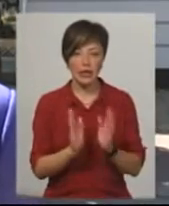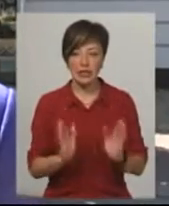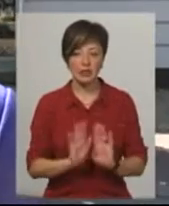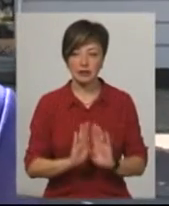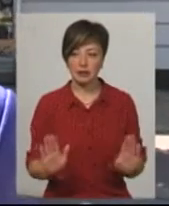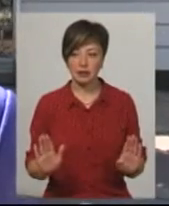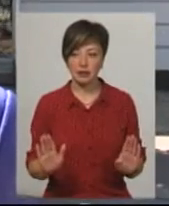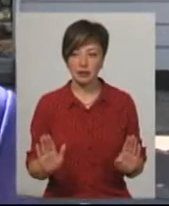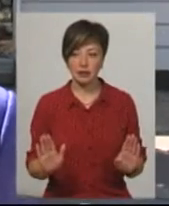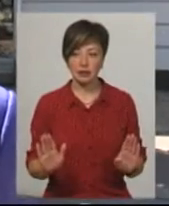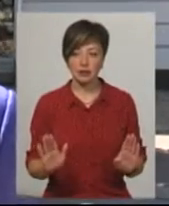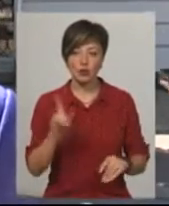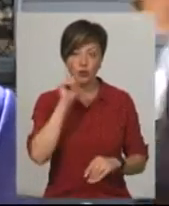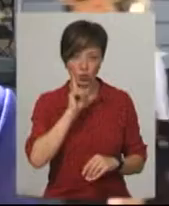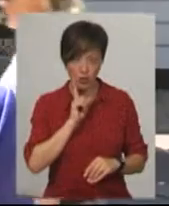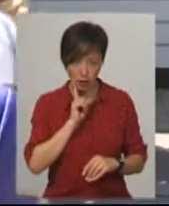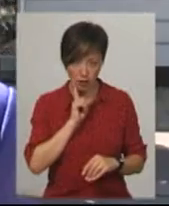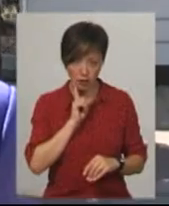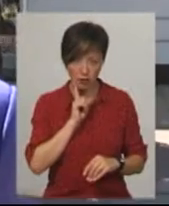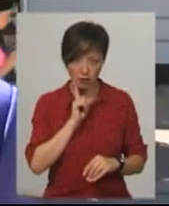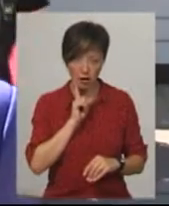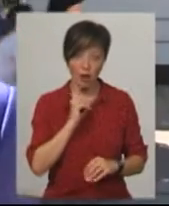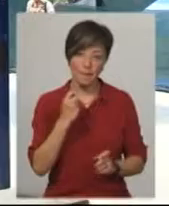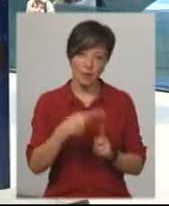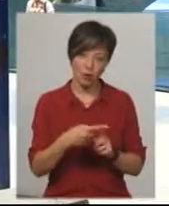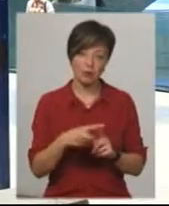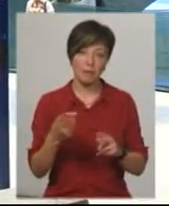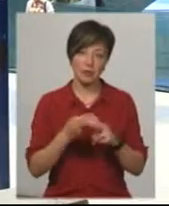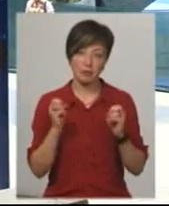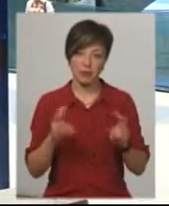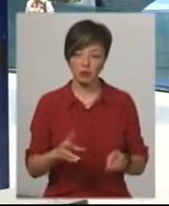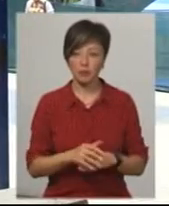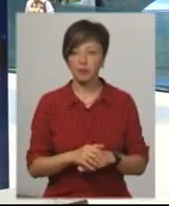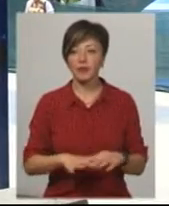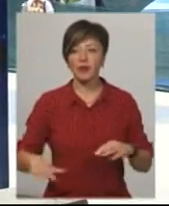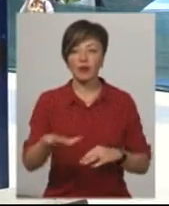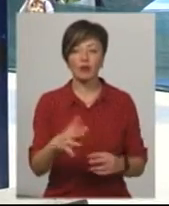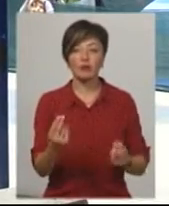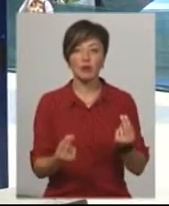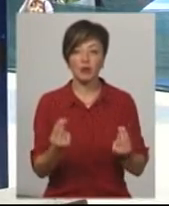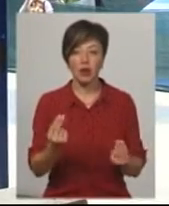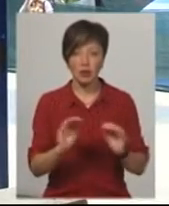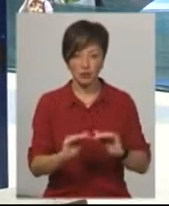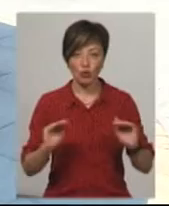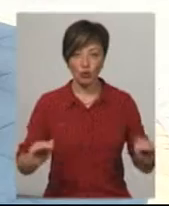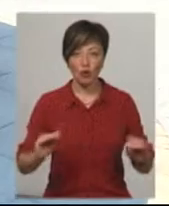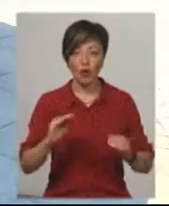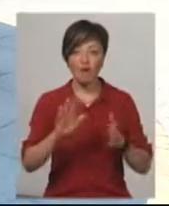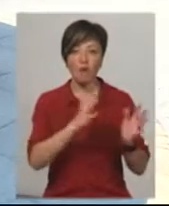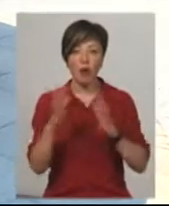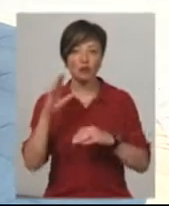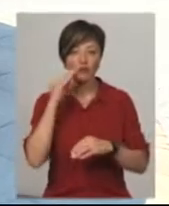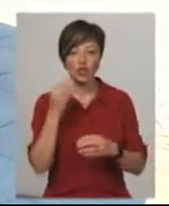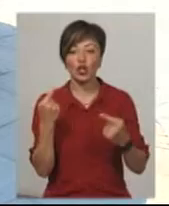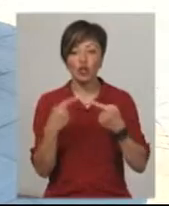тільки зручним для використання, а й безпечним. Також на дитячому майданчику у парку Шевченка встановлені і